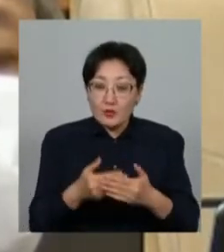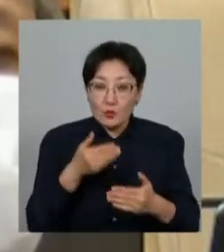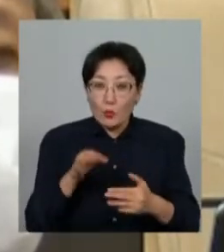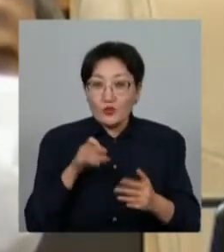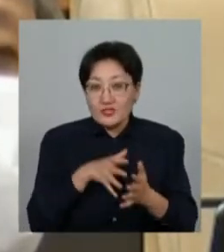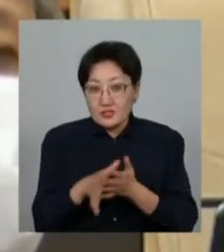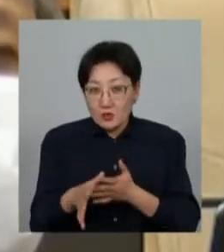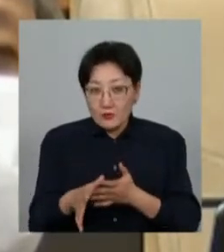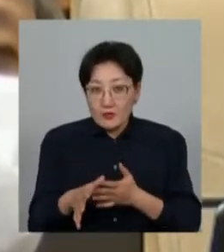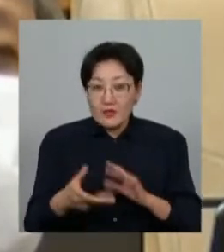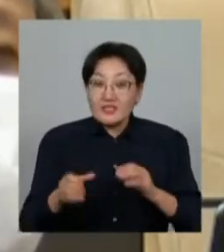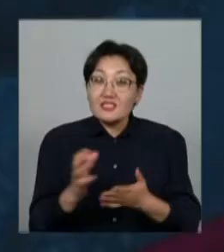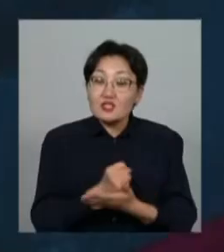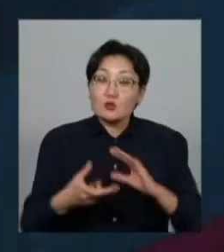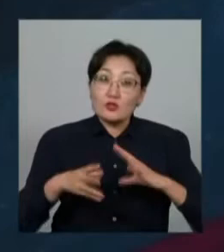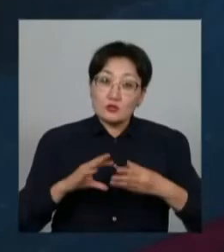расходах и достигнутых результатах.